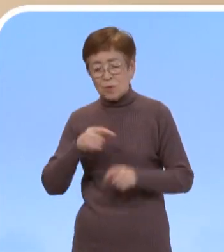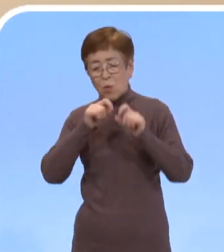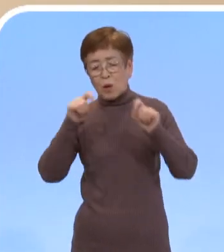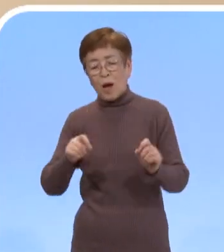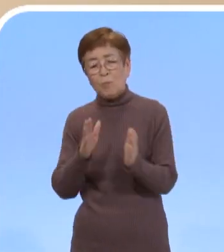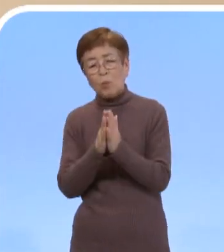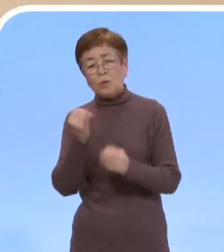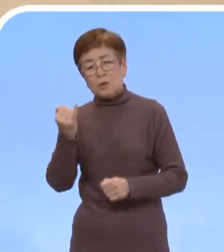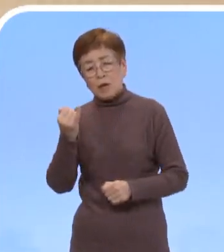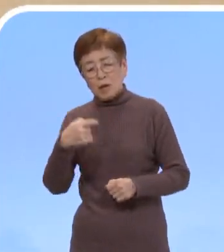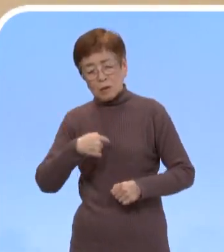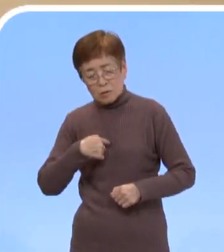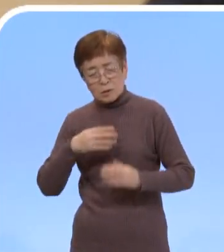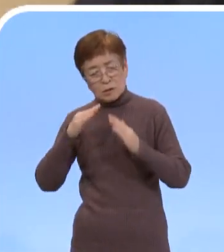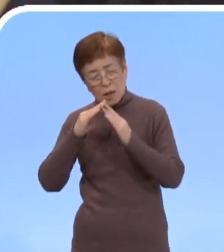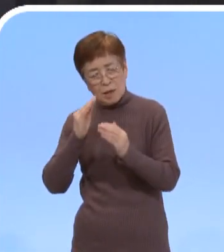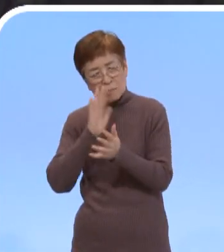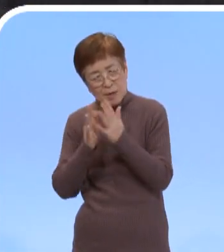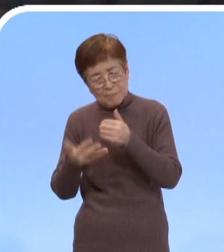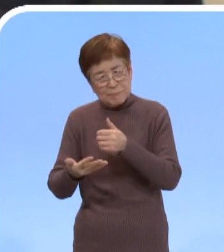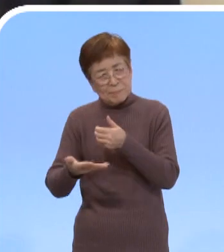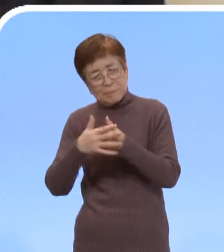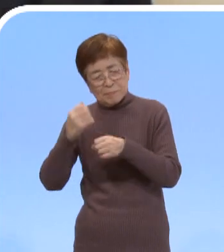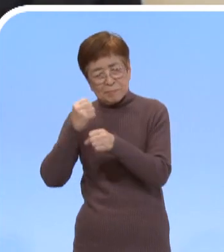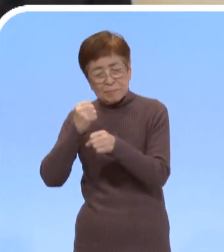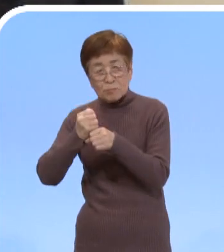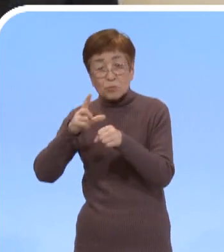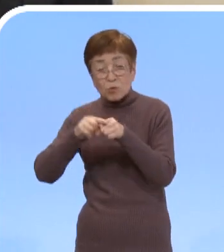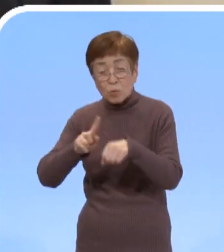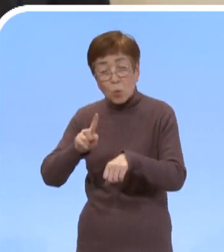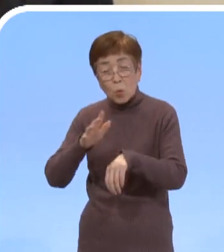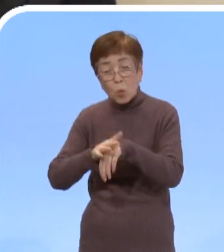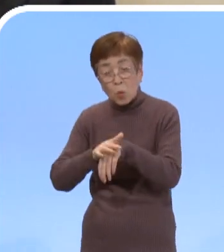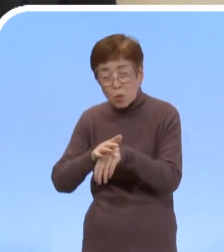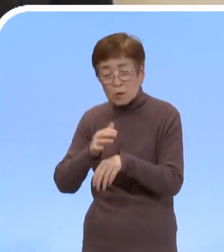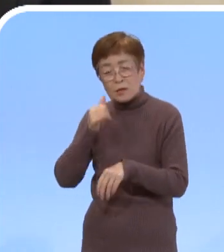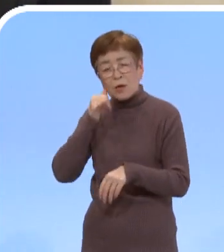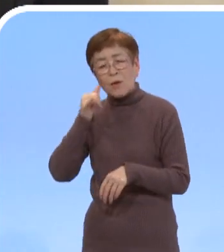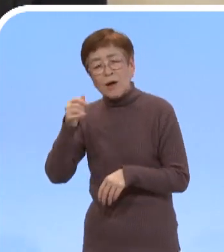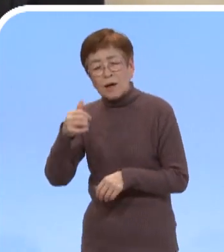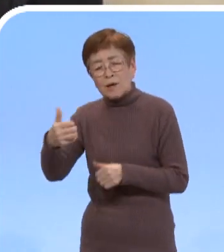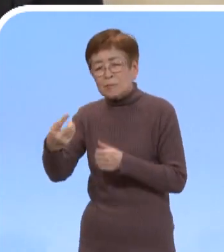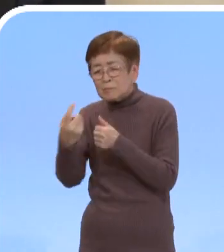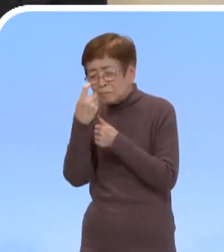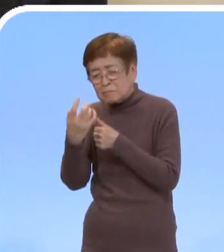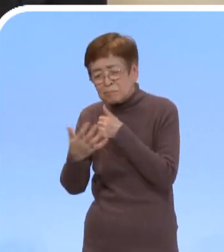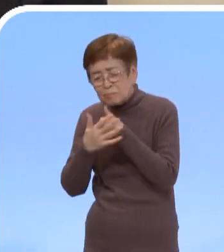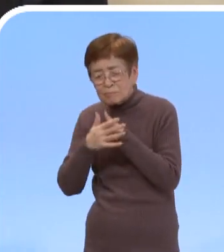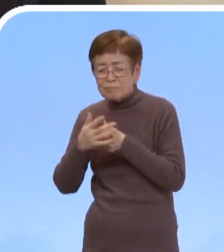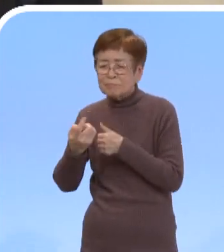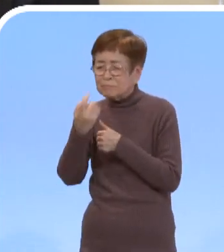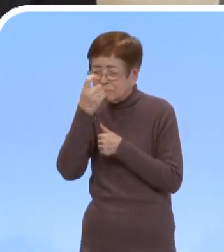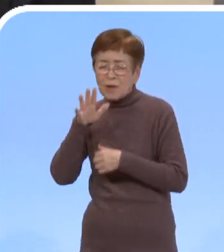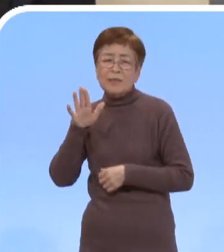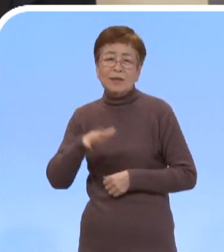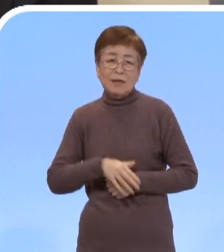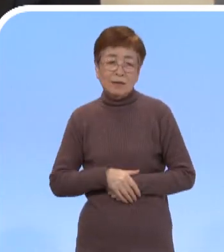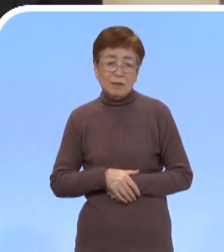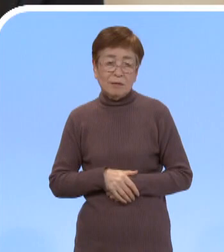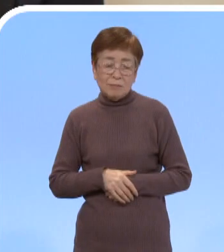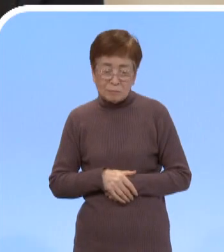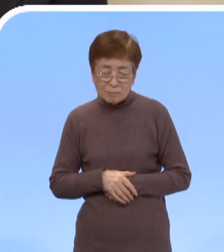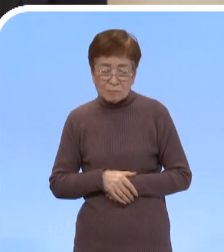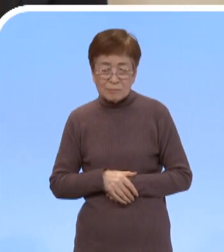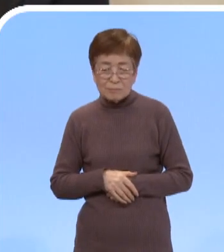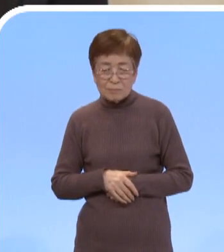もう建て替えの時もなんかいろいろどうしたらいいの、こうしたらいいのってお電話入れて助けていただきました、 いろんな人を知ってる